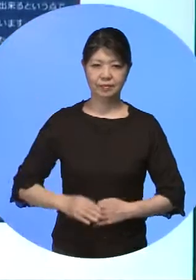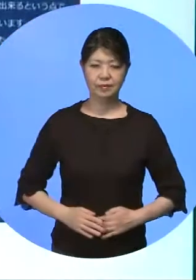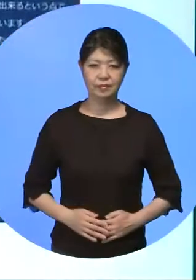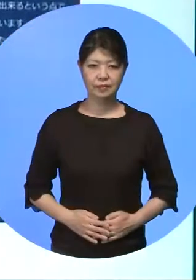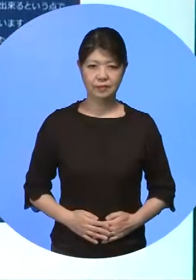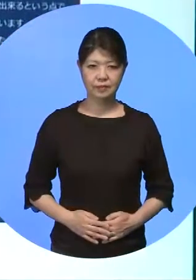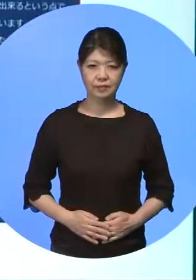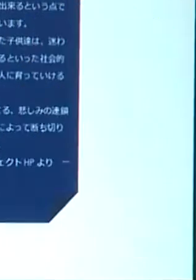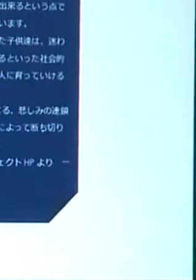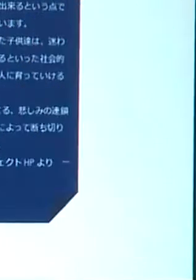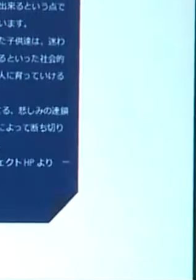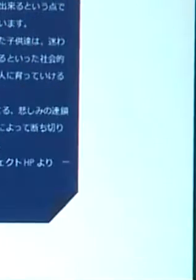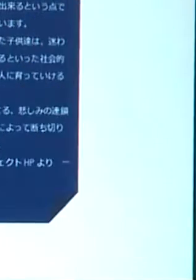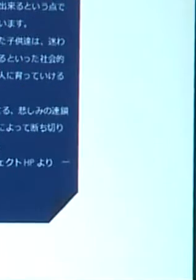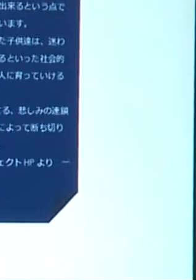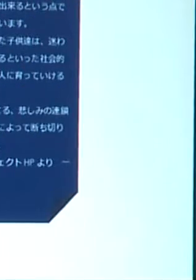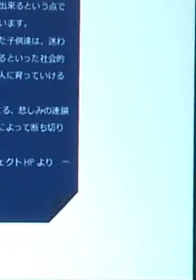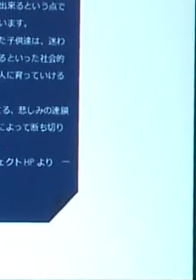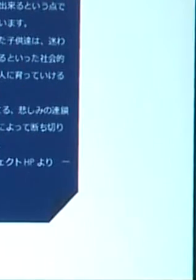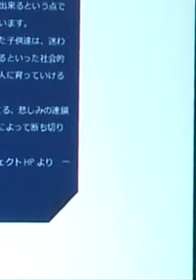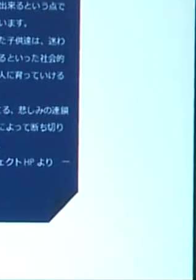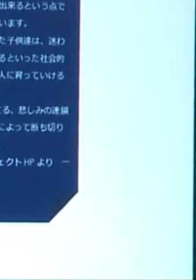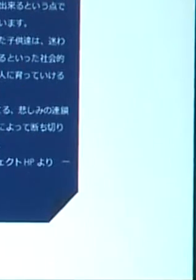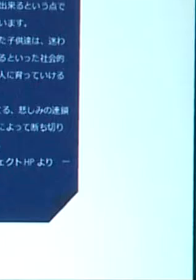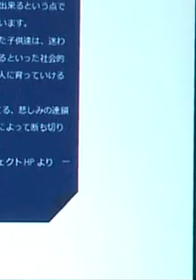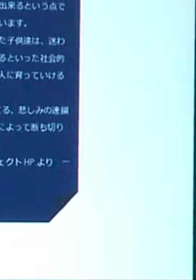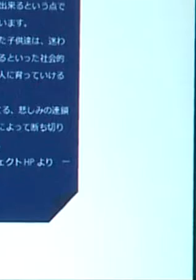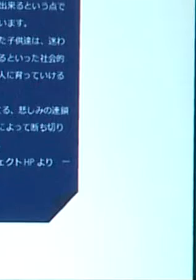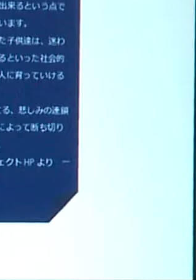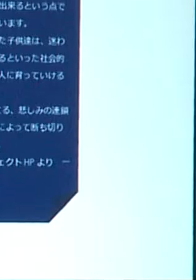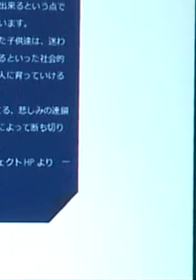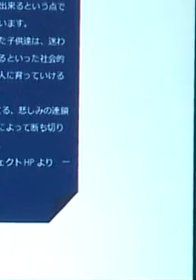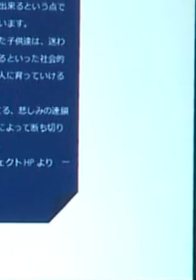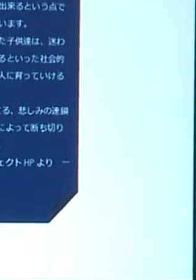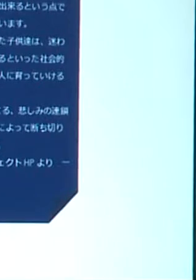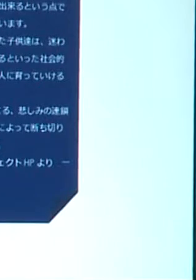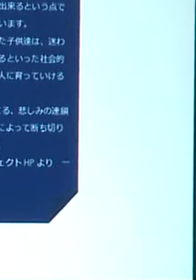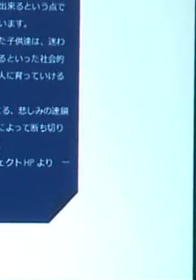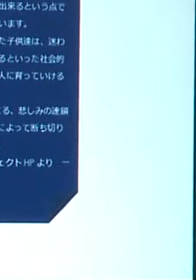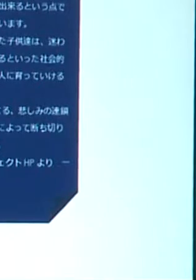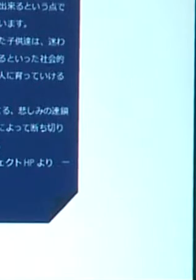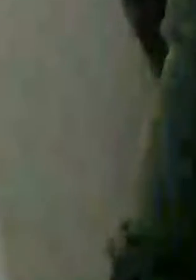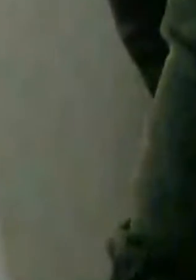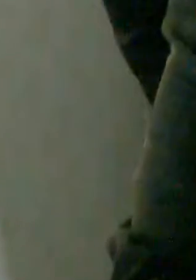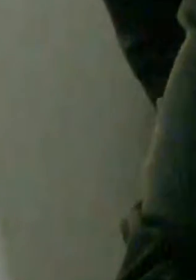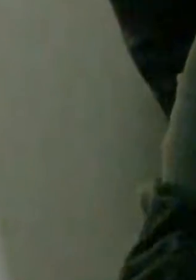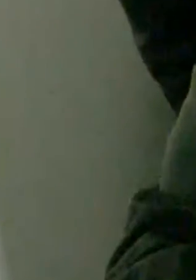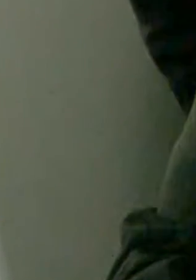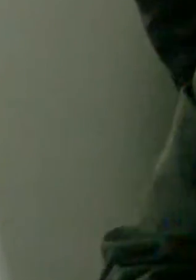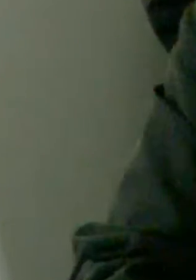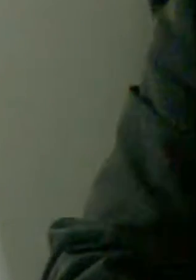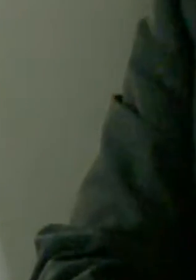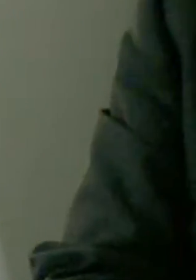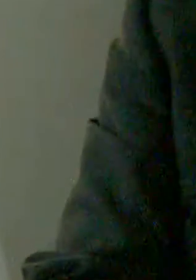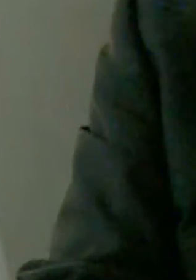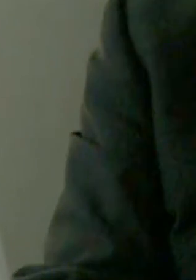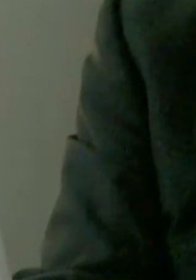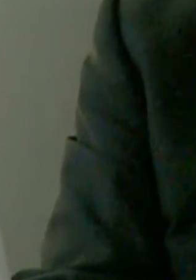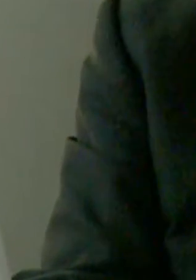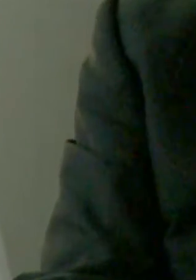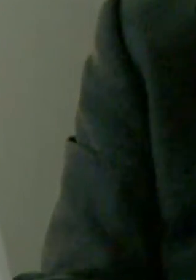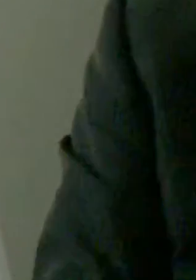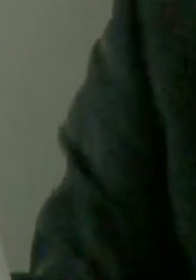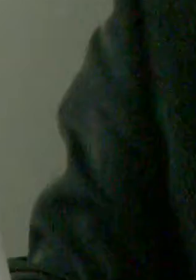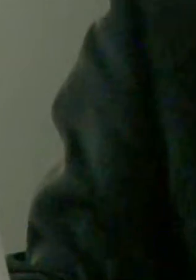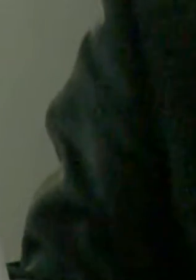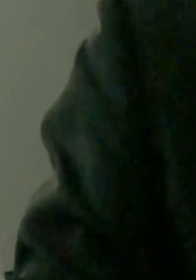。 それが全国的に広まりつつあるという状況になっています。児童の救命講習の実